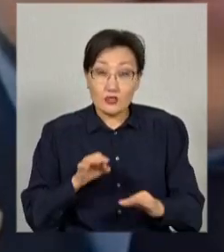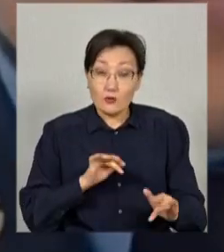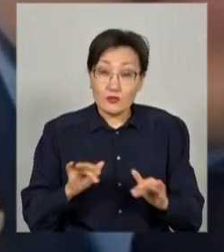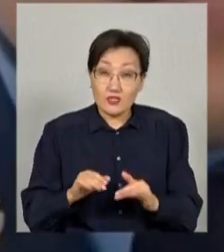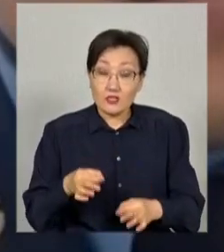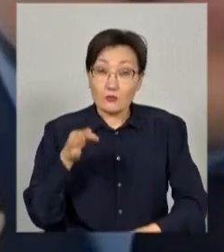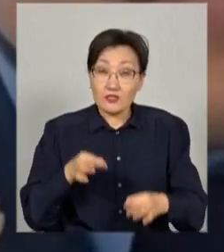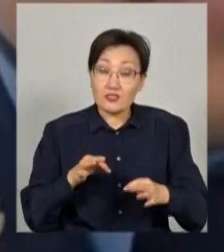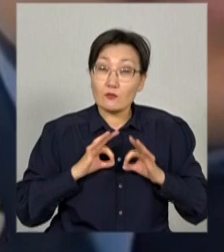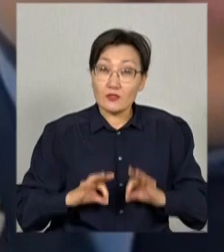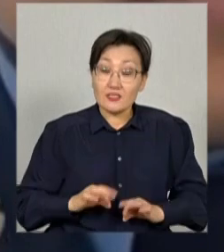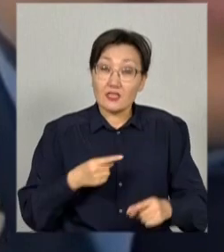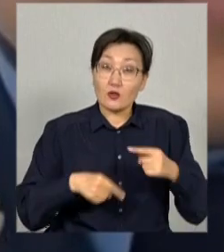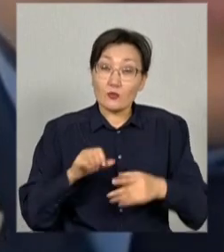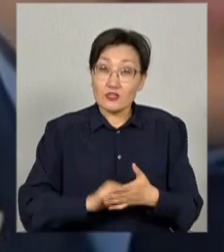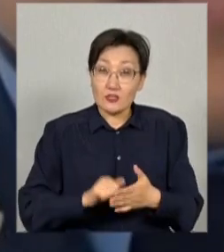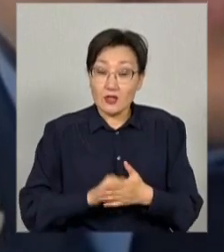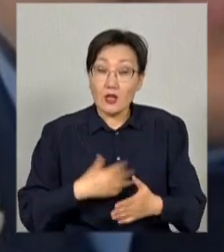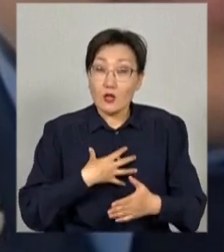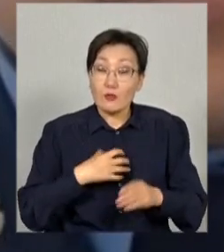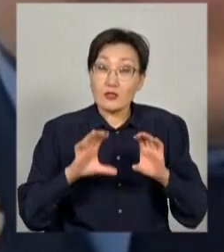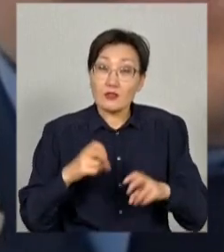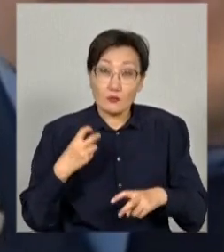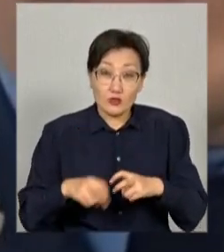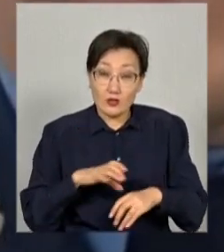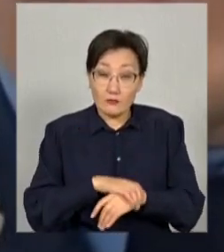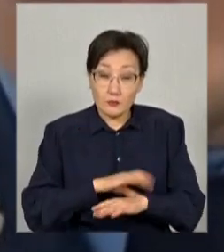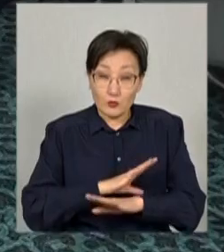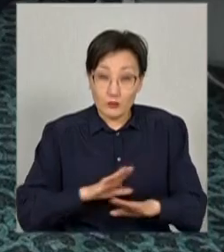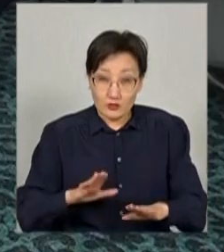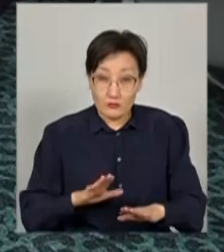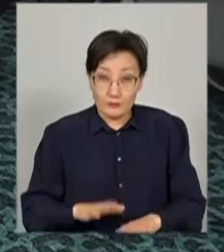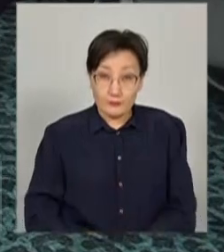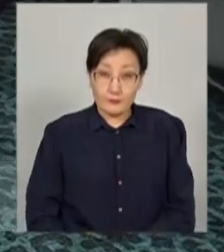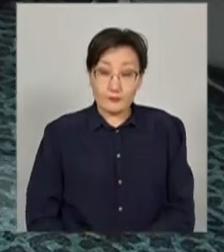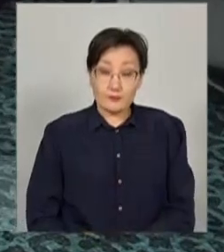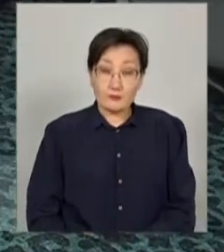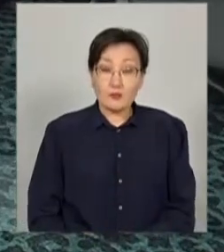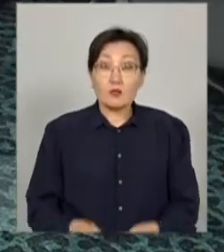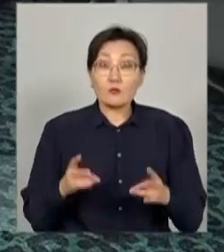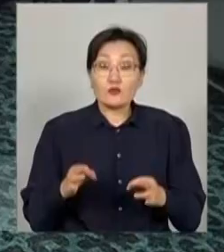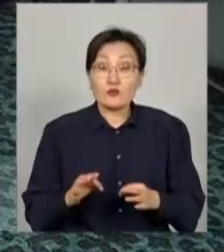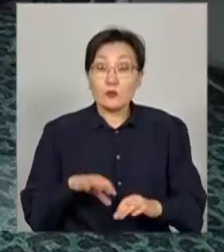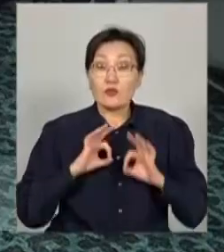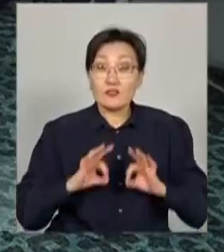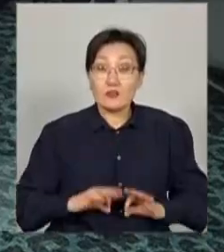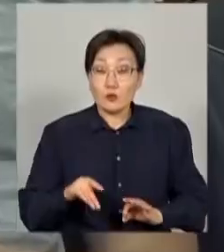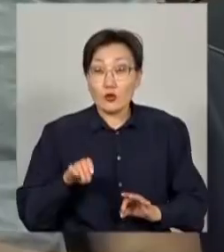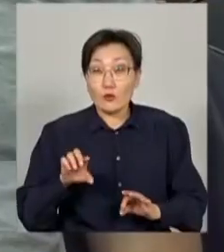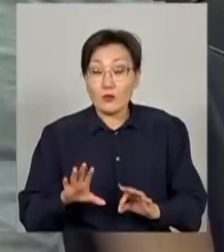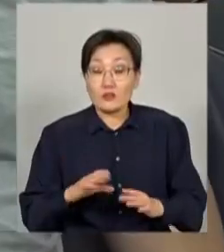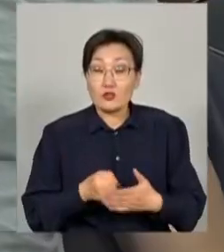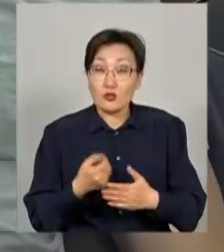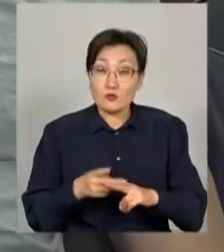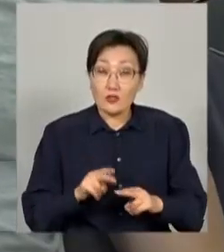прокурорға қайтаруға негіз бола алатын елеулі заң бұзушылық болған жоқ деп есептеймін. Дегенмен прокурор Төребаевтың бұған